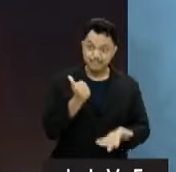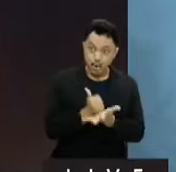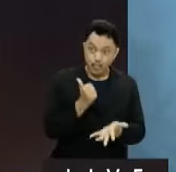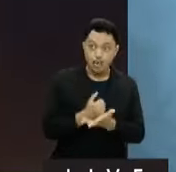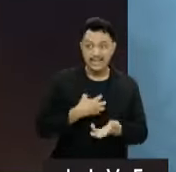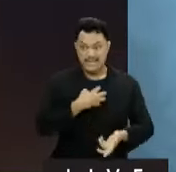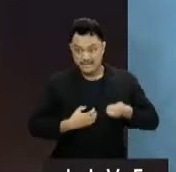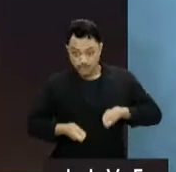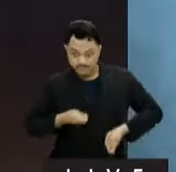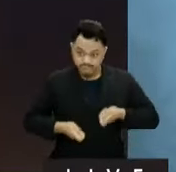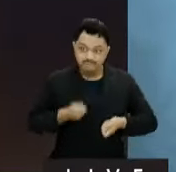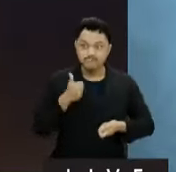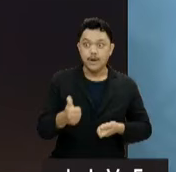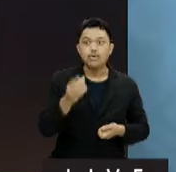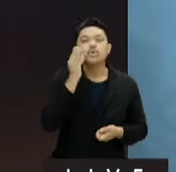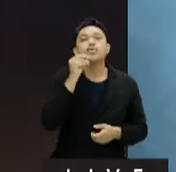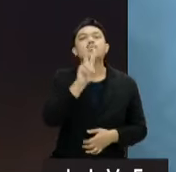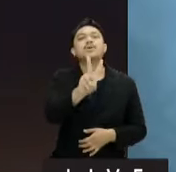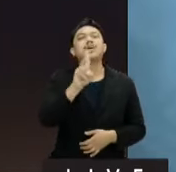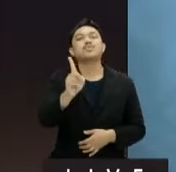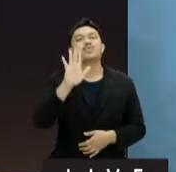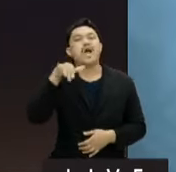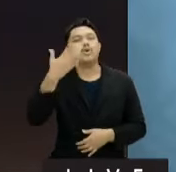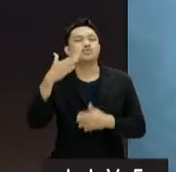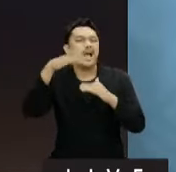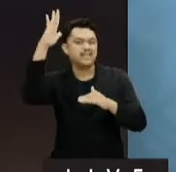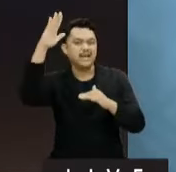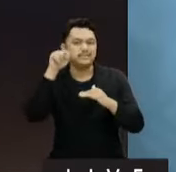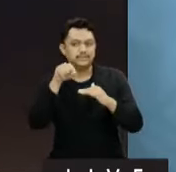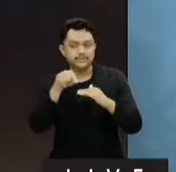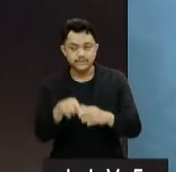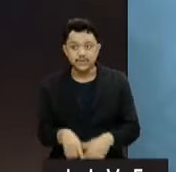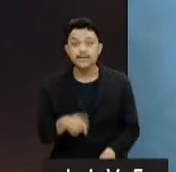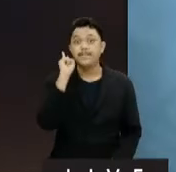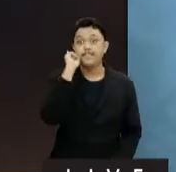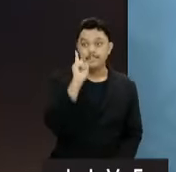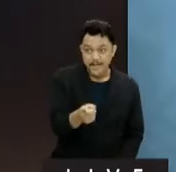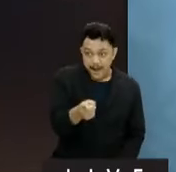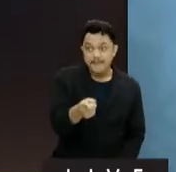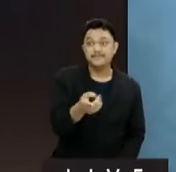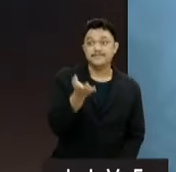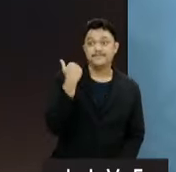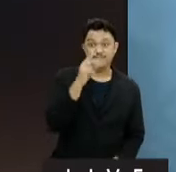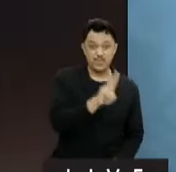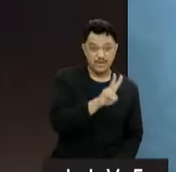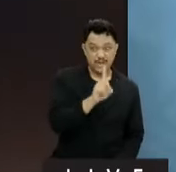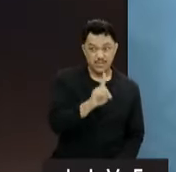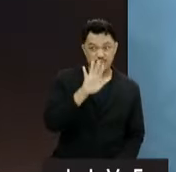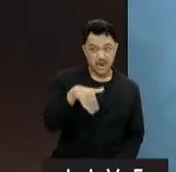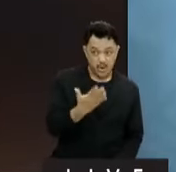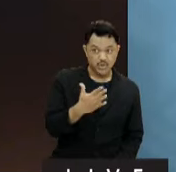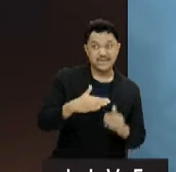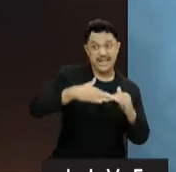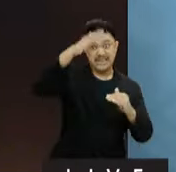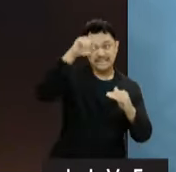Kematangan emosional itu mulai pada usia tersebut. Tetapi apakah selalu linier antara usia dengan